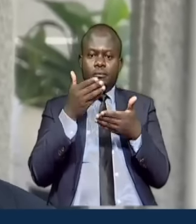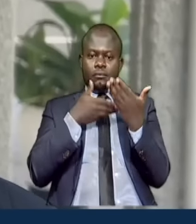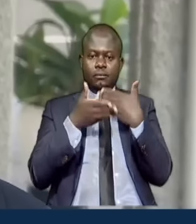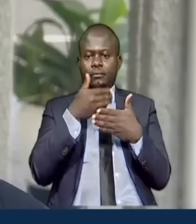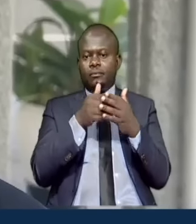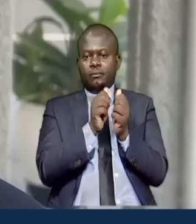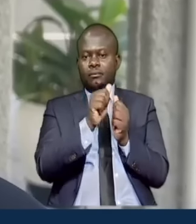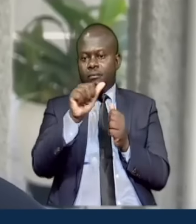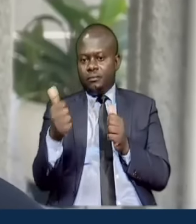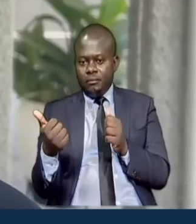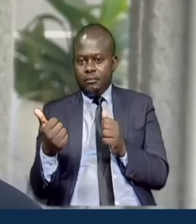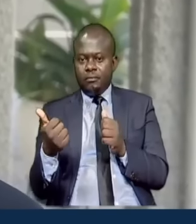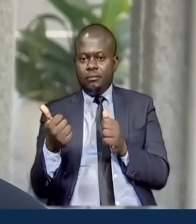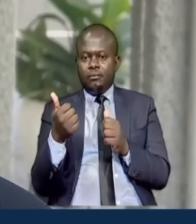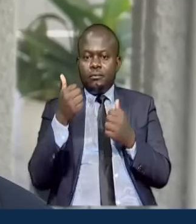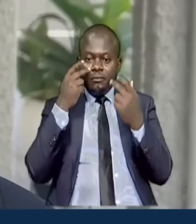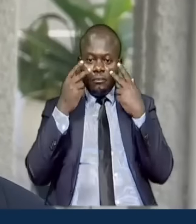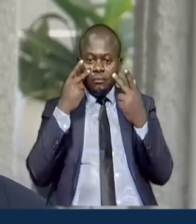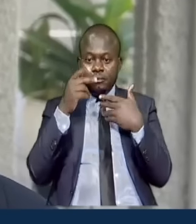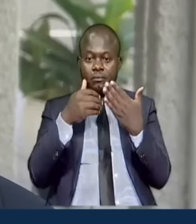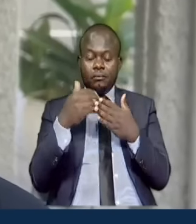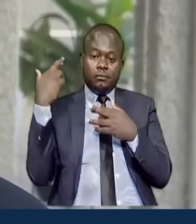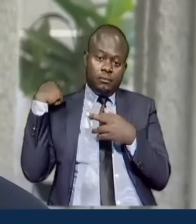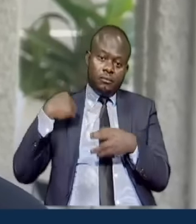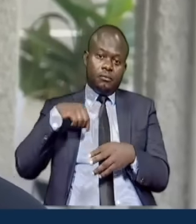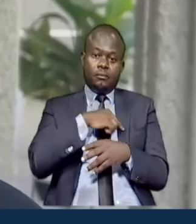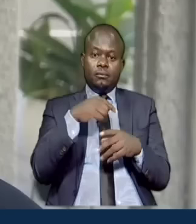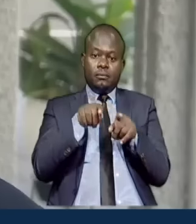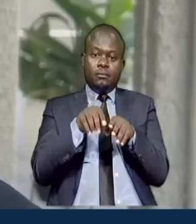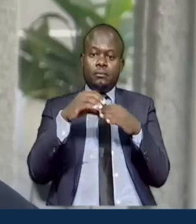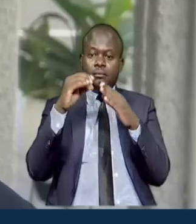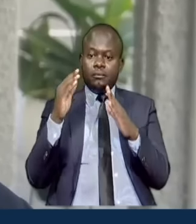bindi birebana n'inshingano zacu nk'abayobozi,